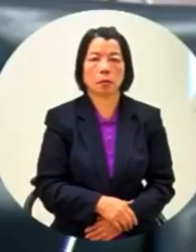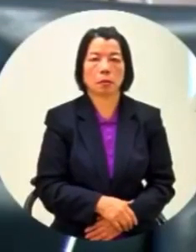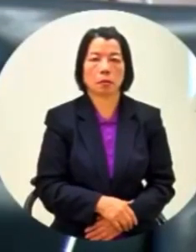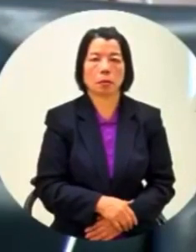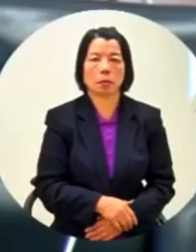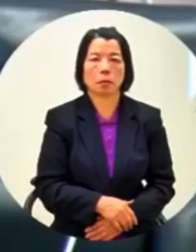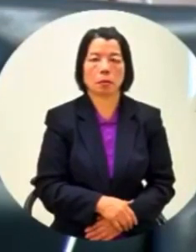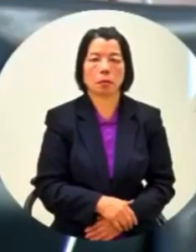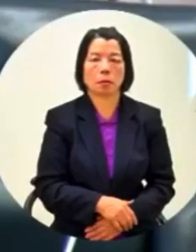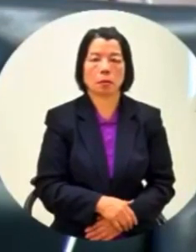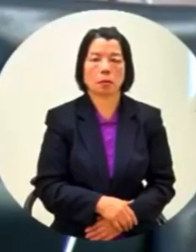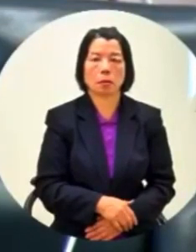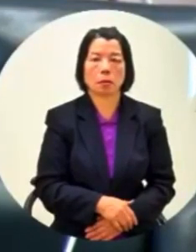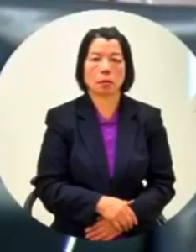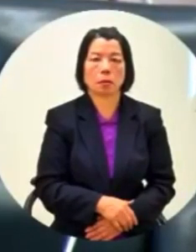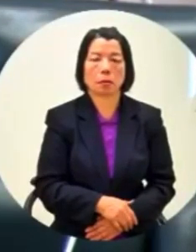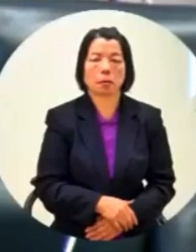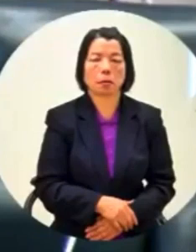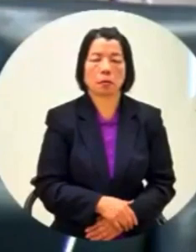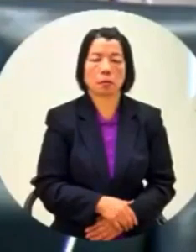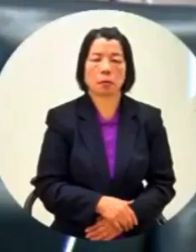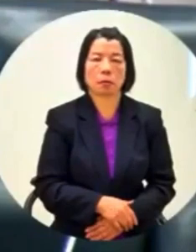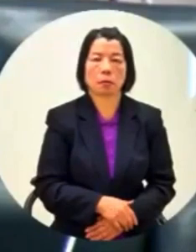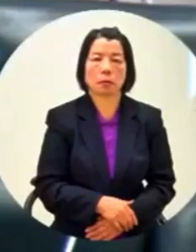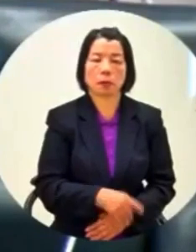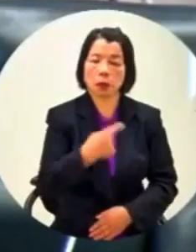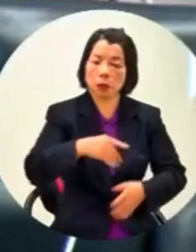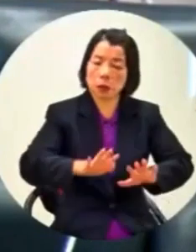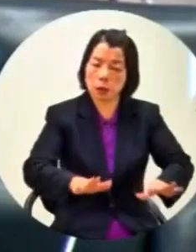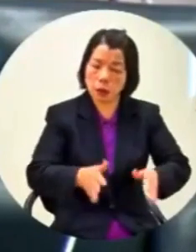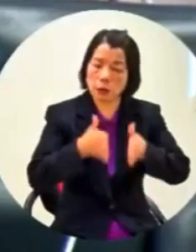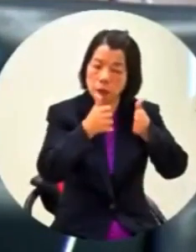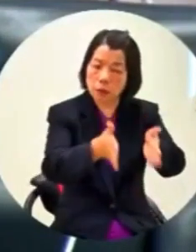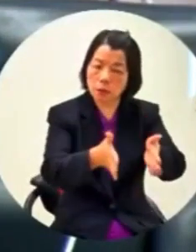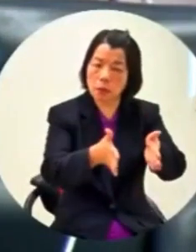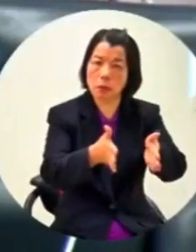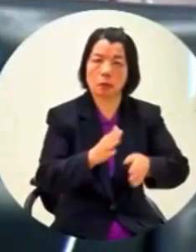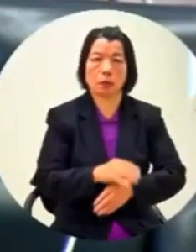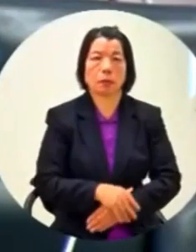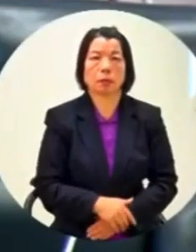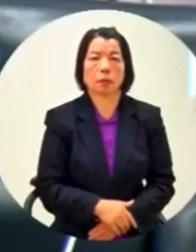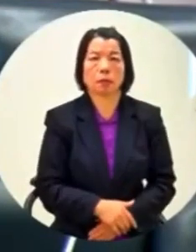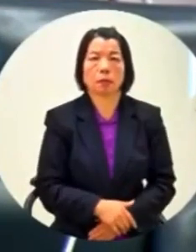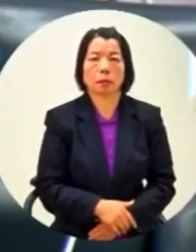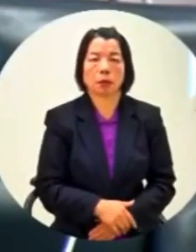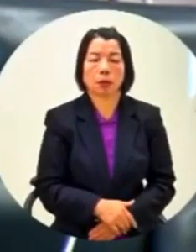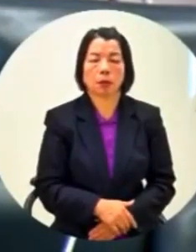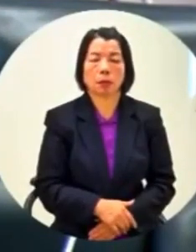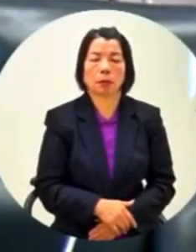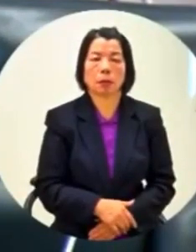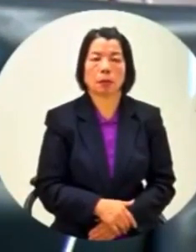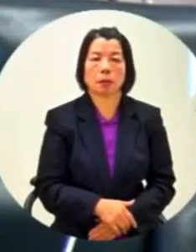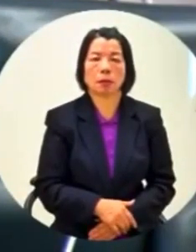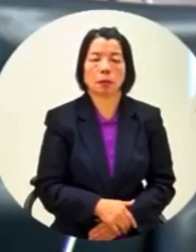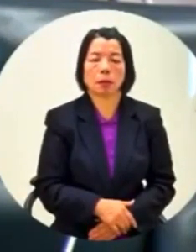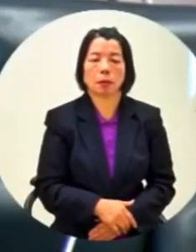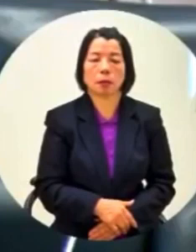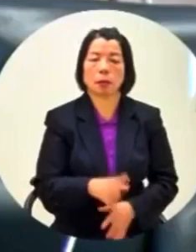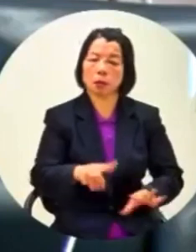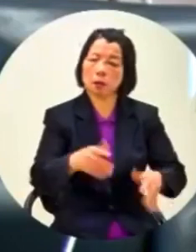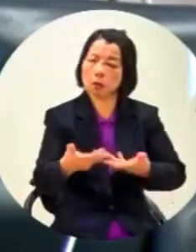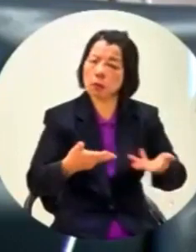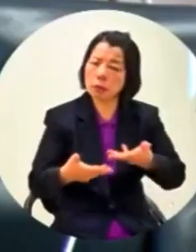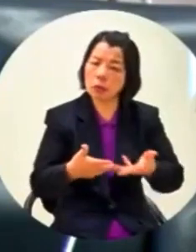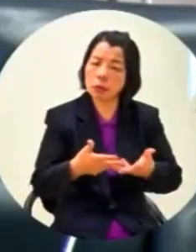好， 那你现在是要针对目前什么事情要发